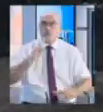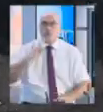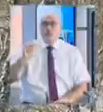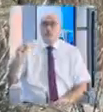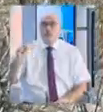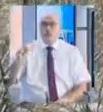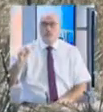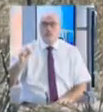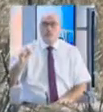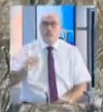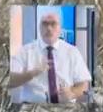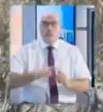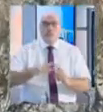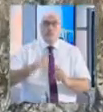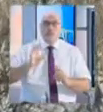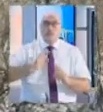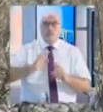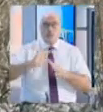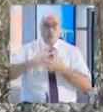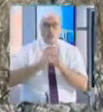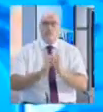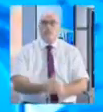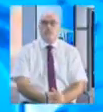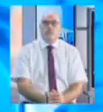وذلك تفاديا لاشتعاله من جديد.